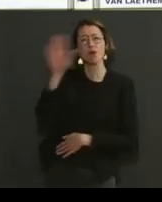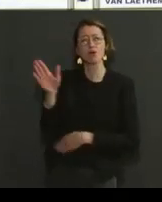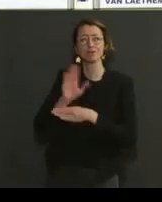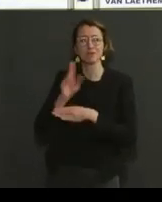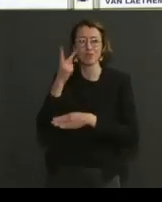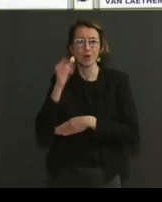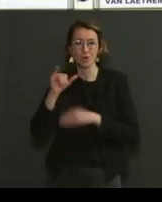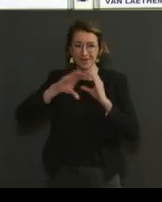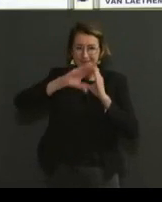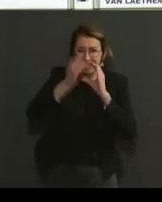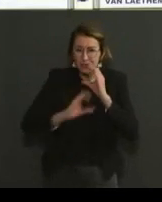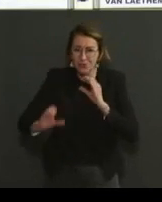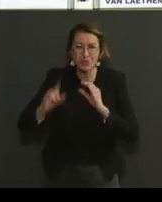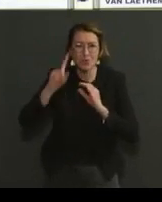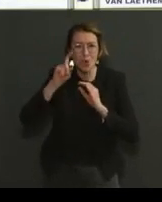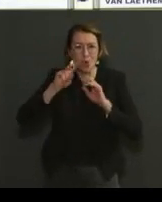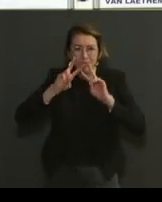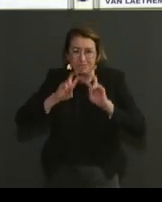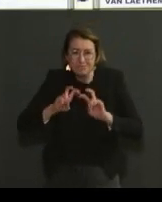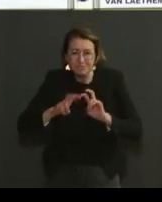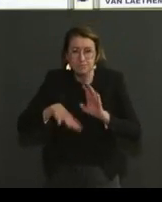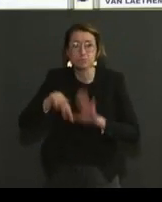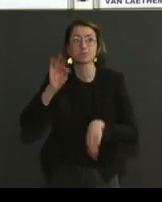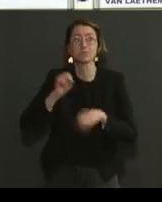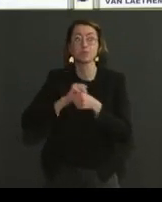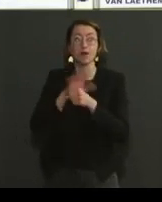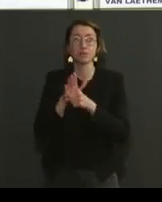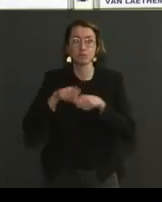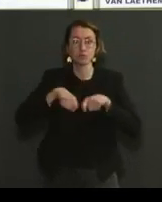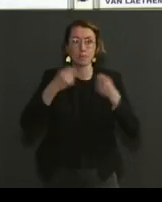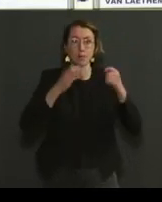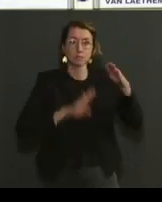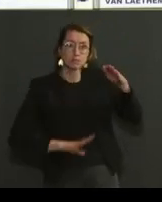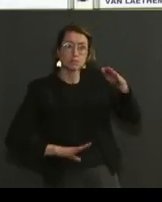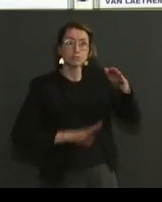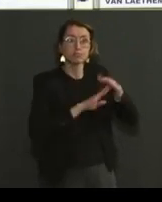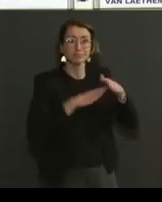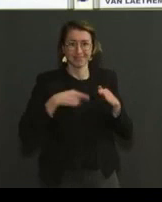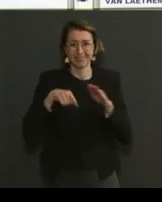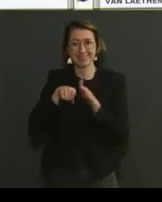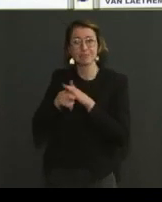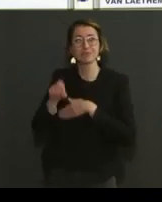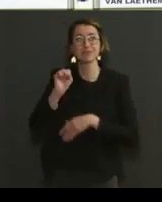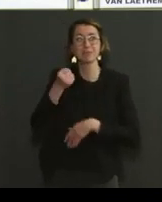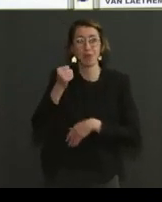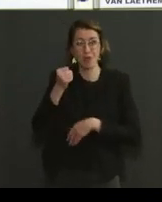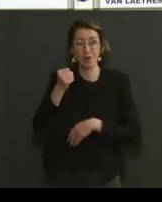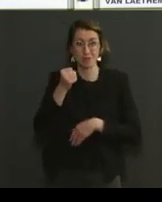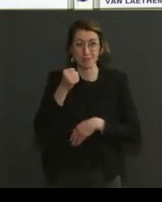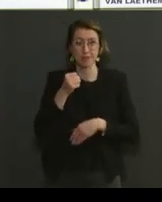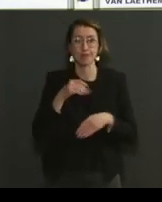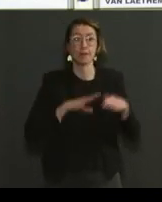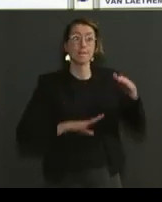des égouts augmente à partir de début septembre et qu'elle a un pic en début novembre